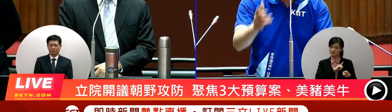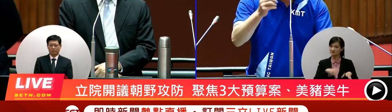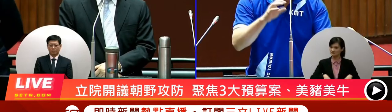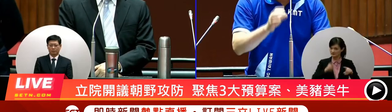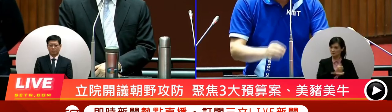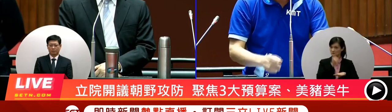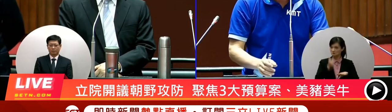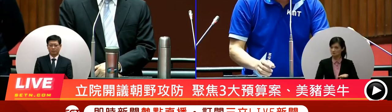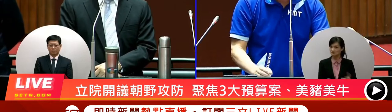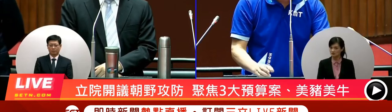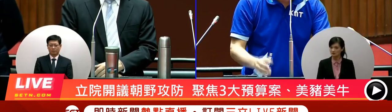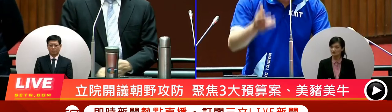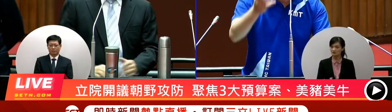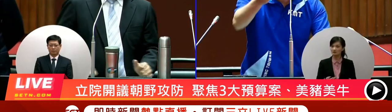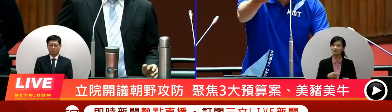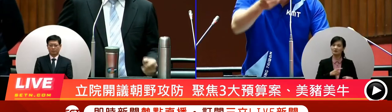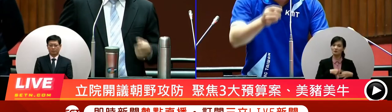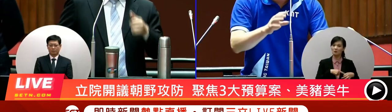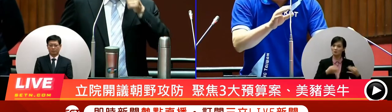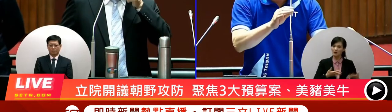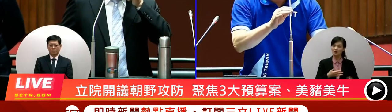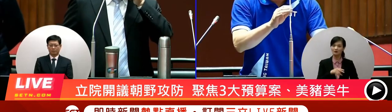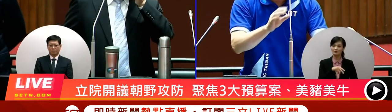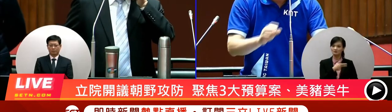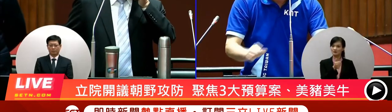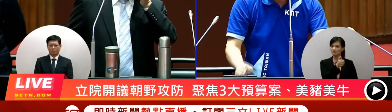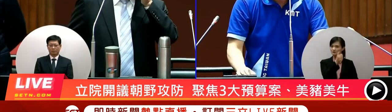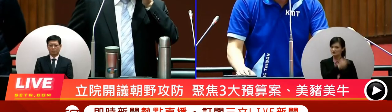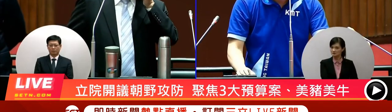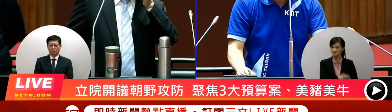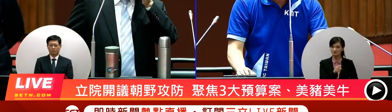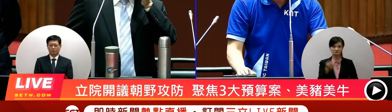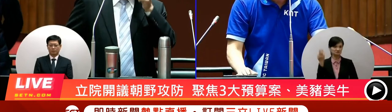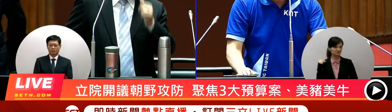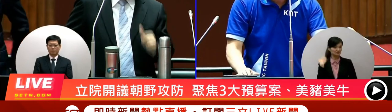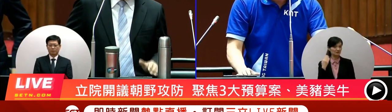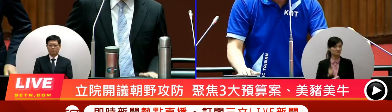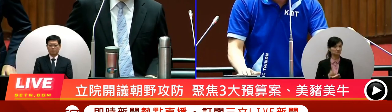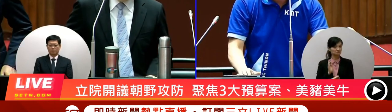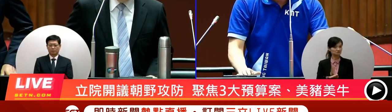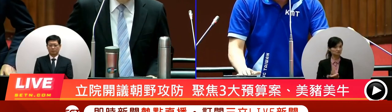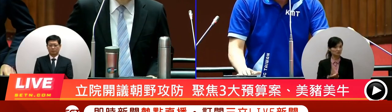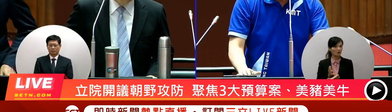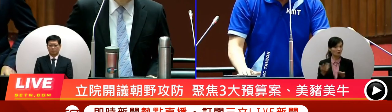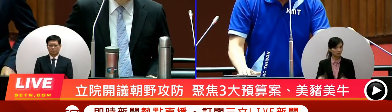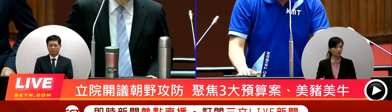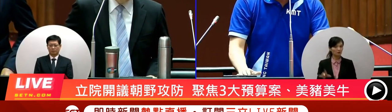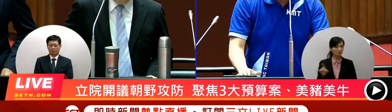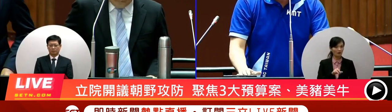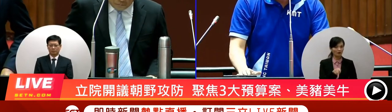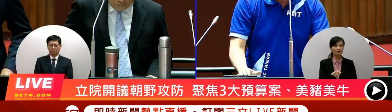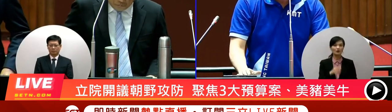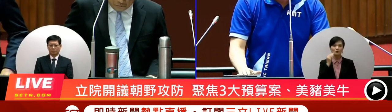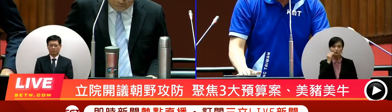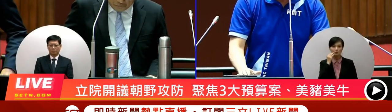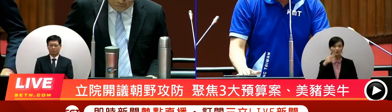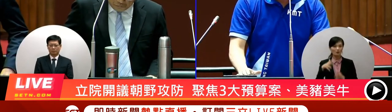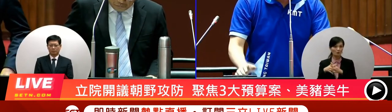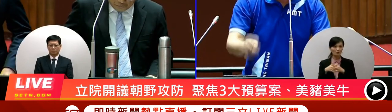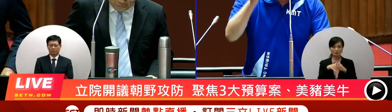产值高达750亿，我刚刚都是讲你引述过的话。如果开放瘦肉精美猪进口，后果很严